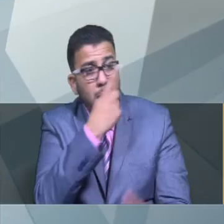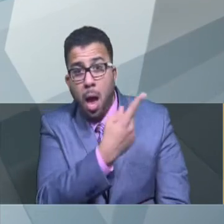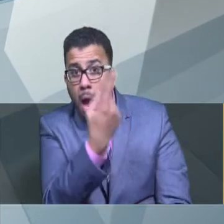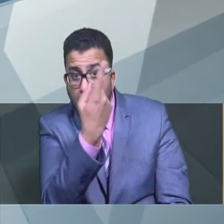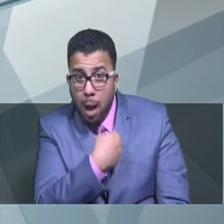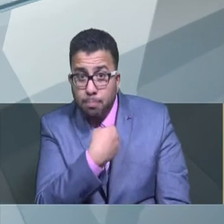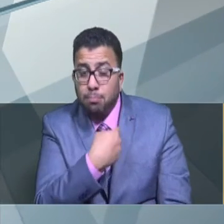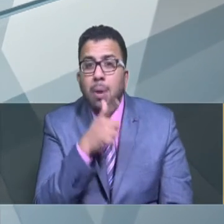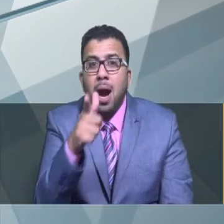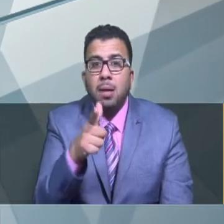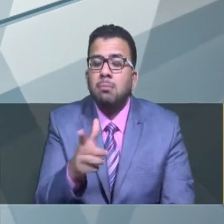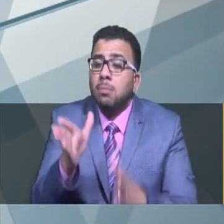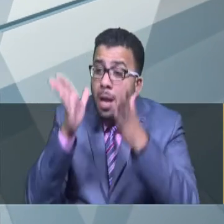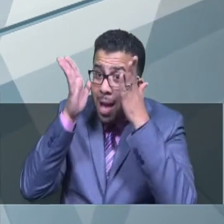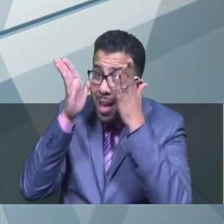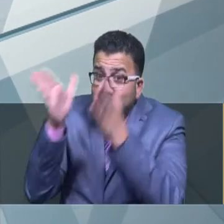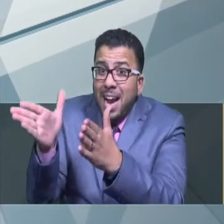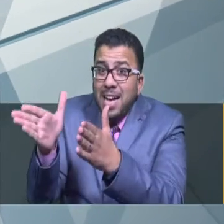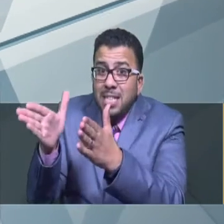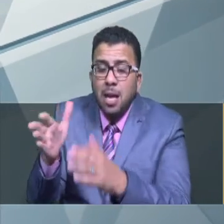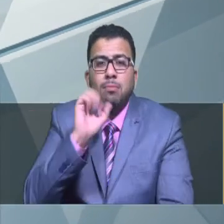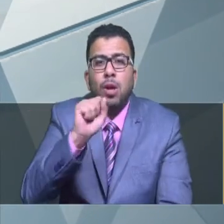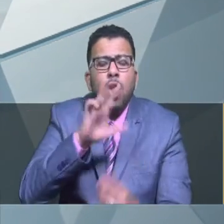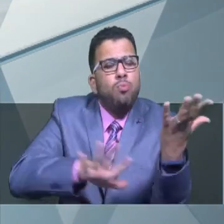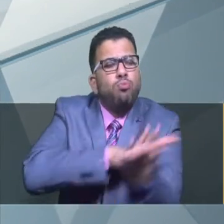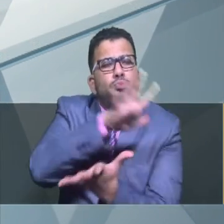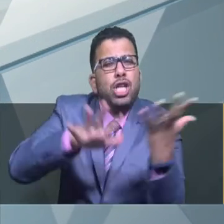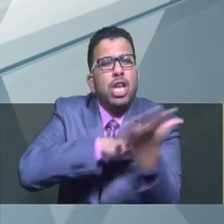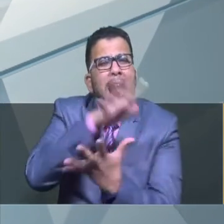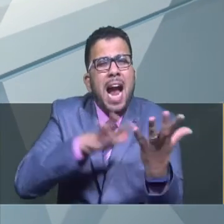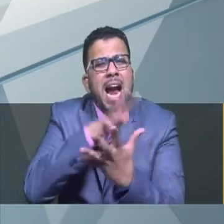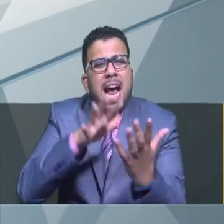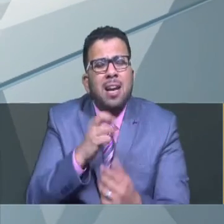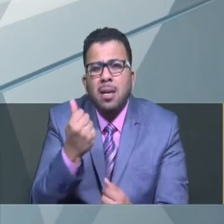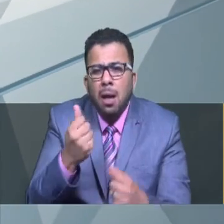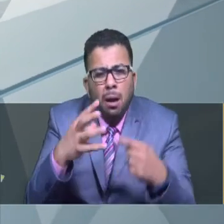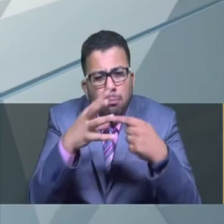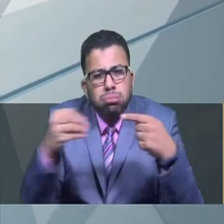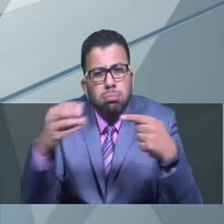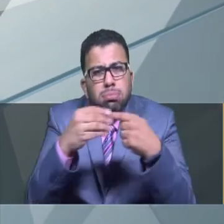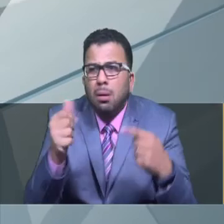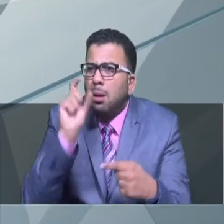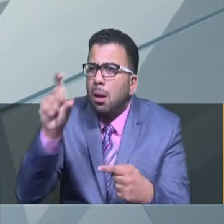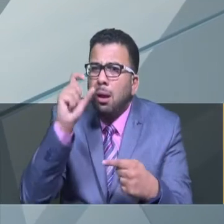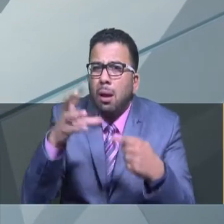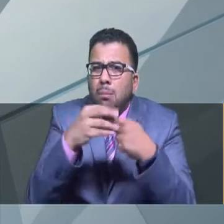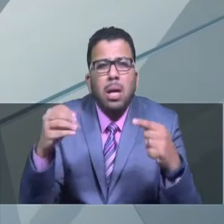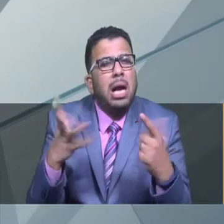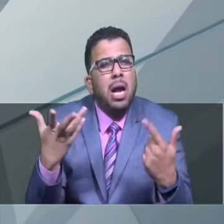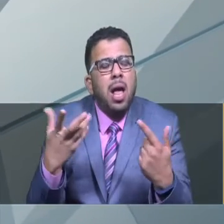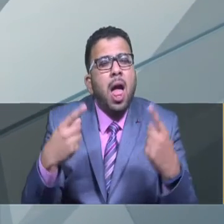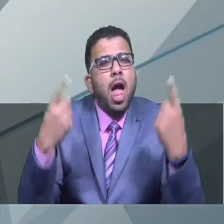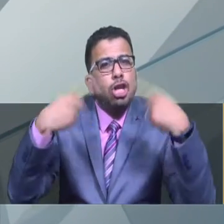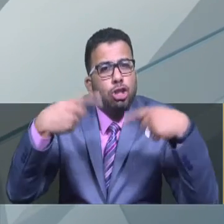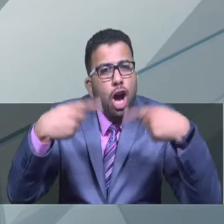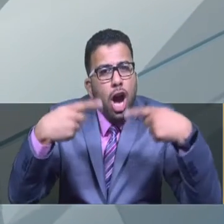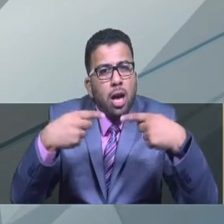احنا نركز على أبرز المعوقات التي تستنزف الدخل وهي الإيجار